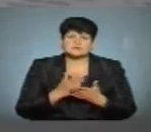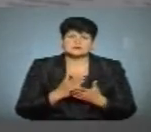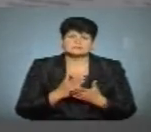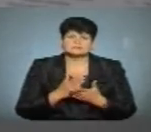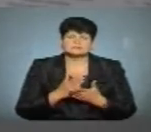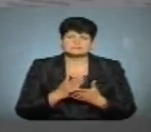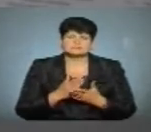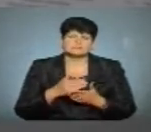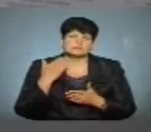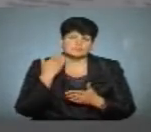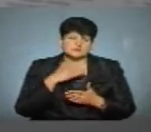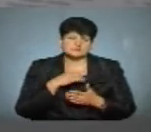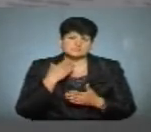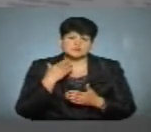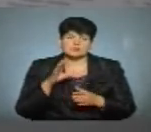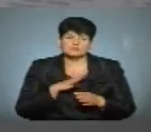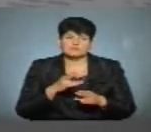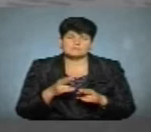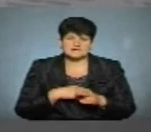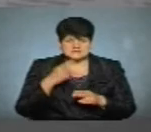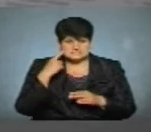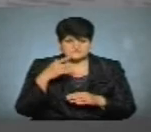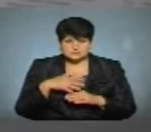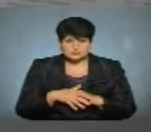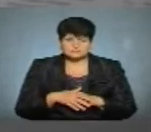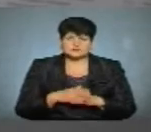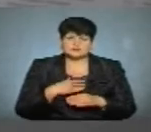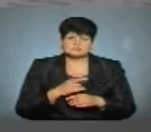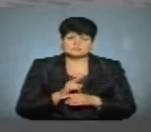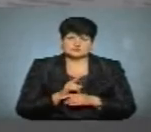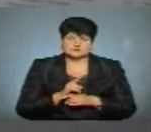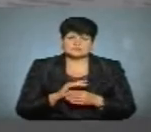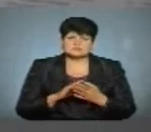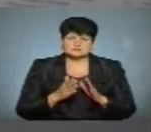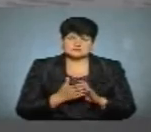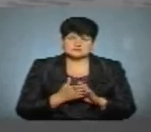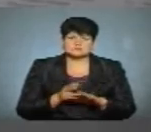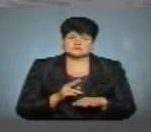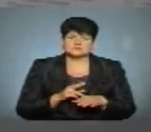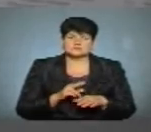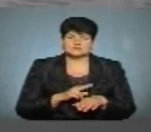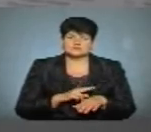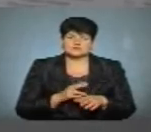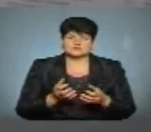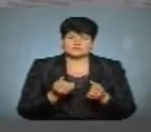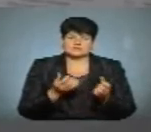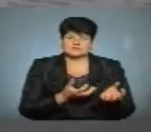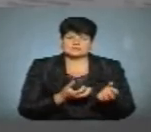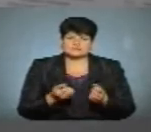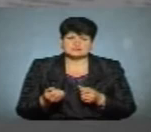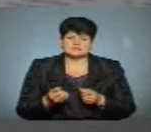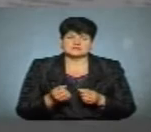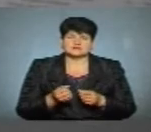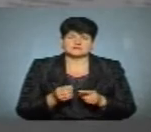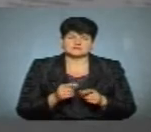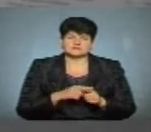характерні пошкодження на шиї, був без свідомості. Лікарям вдалося стабілізувати його стан. Патрульні та рятувальники спільно винесли його на подвір'я, помістили